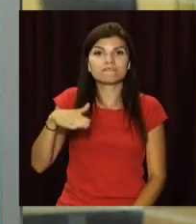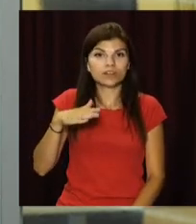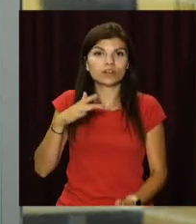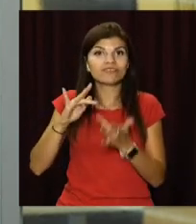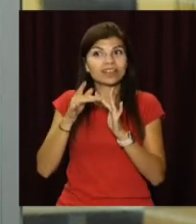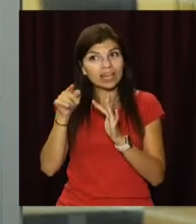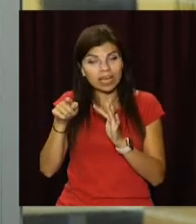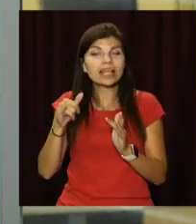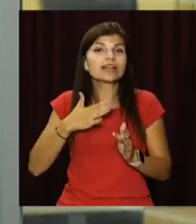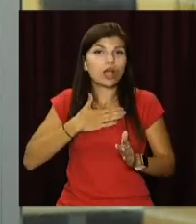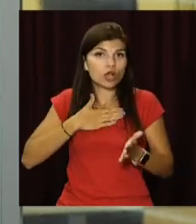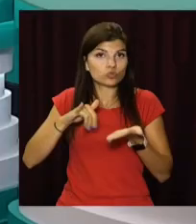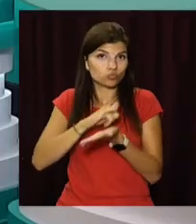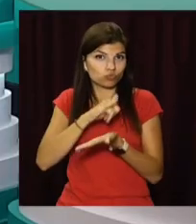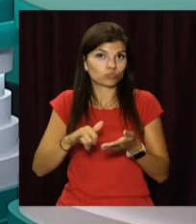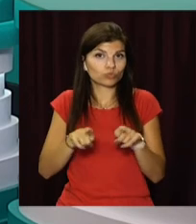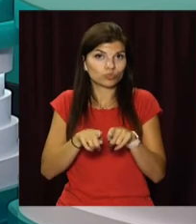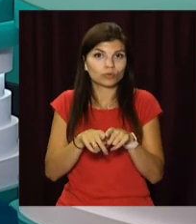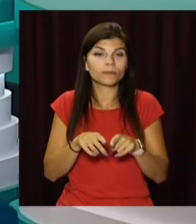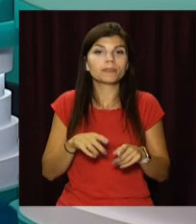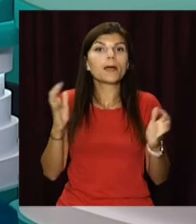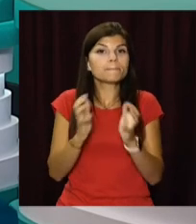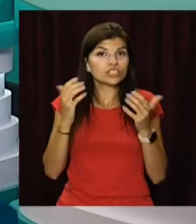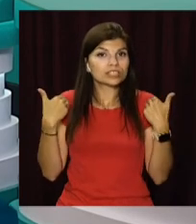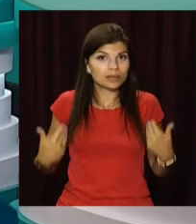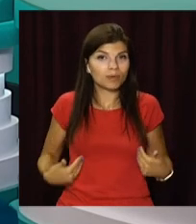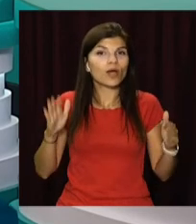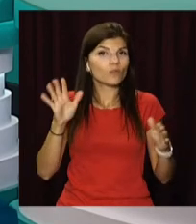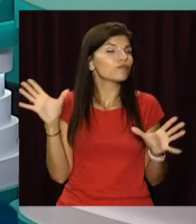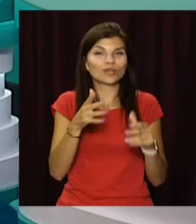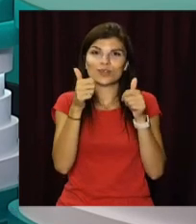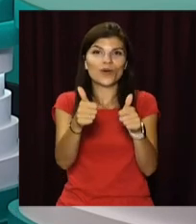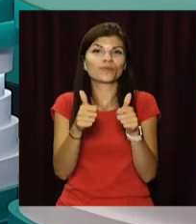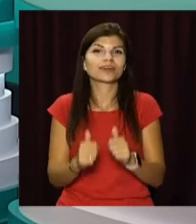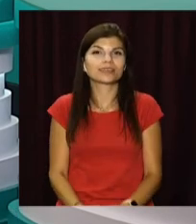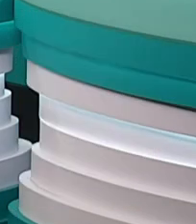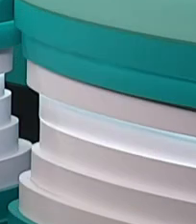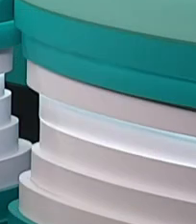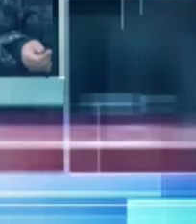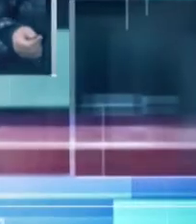соціальних мережах та на нашому YouTube-каналі. Бережіть себе і нехай все буде добре!